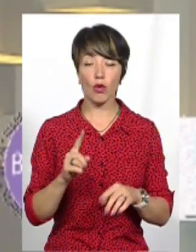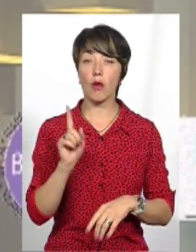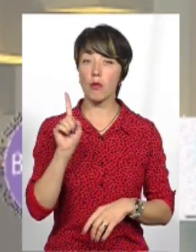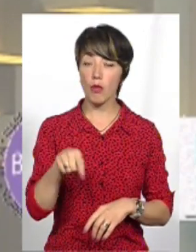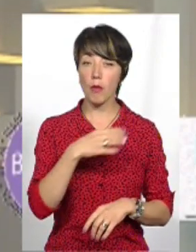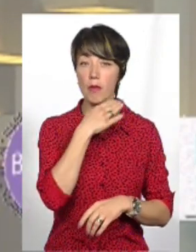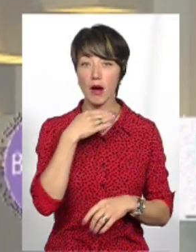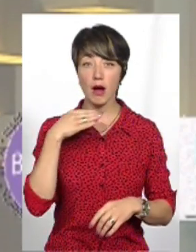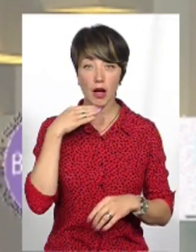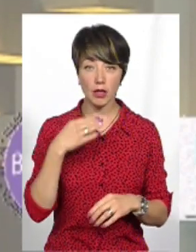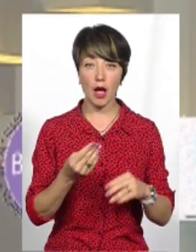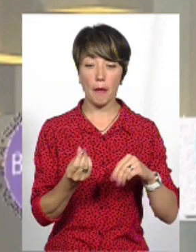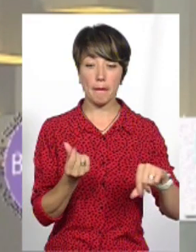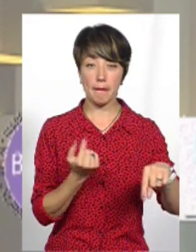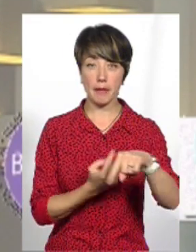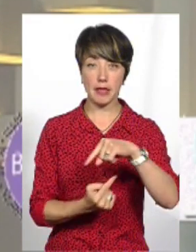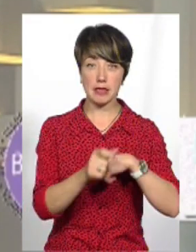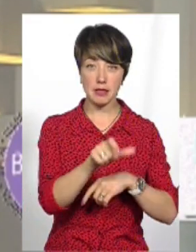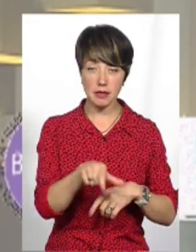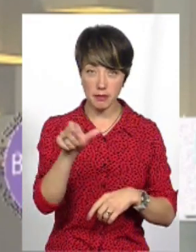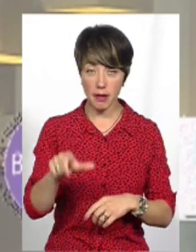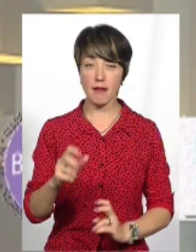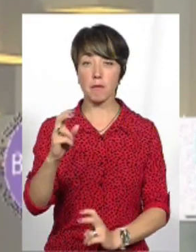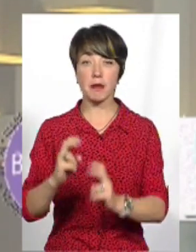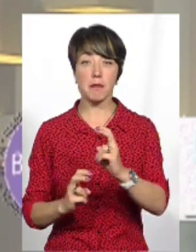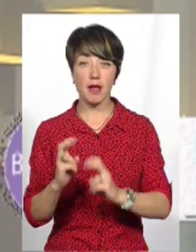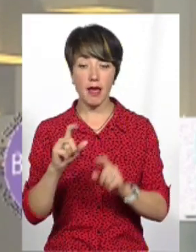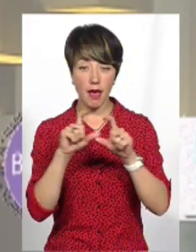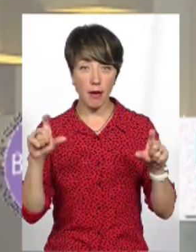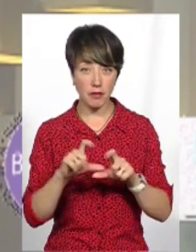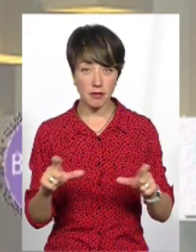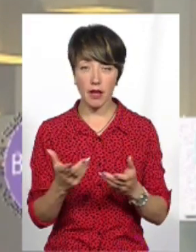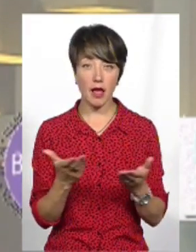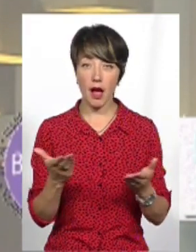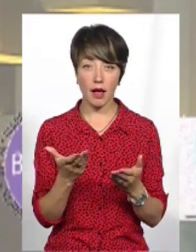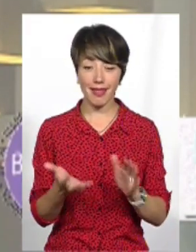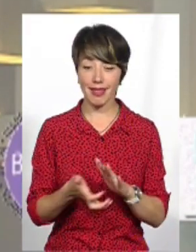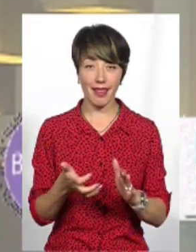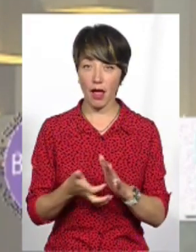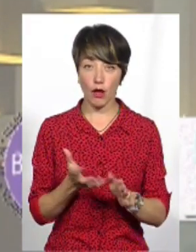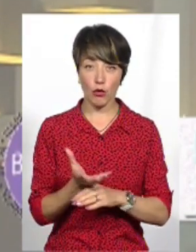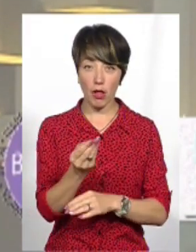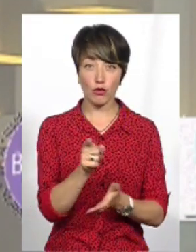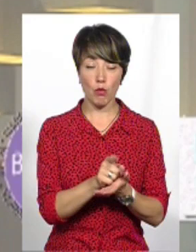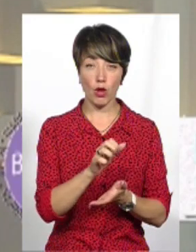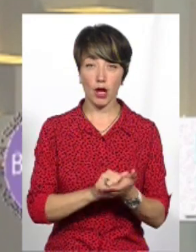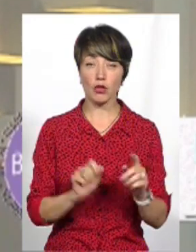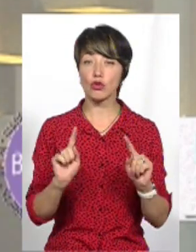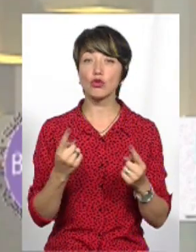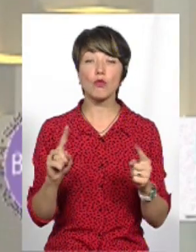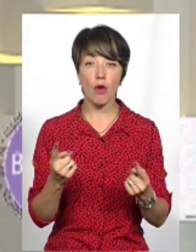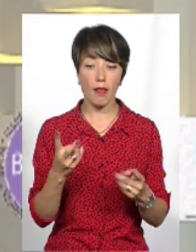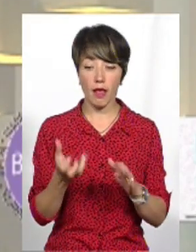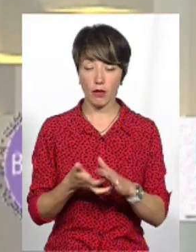дуже багато підприємців, підприємств, які не доплачують податки. Чому вони